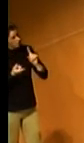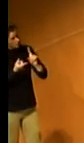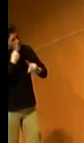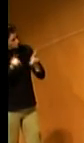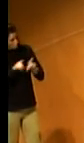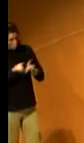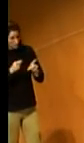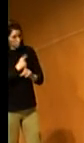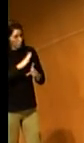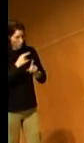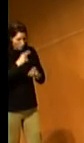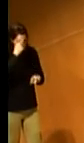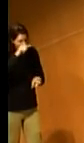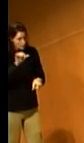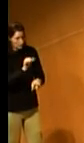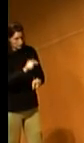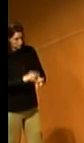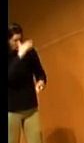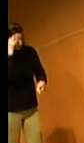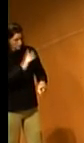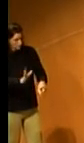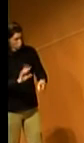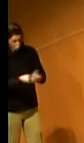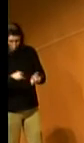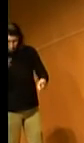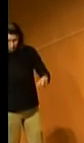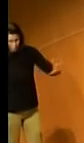Oui, c'est ça. Je pense qu'on est tout ça à la fois.